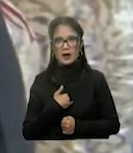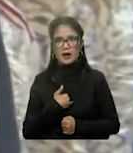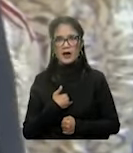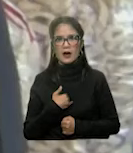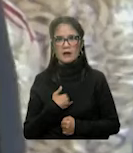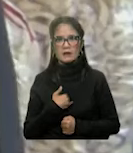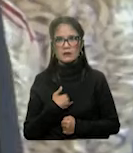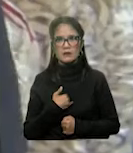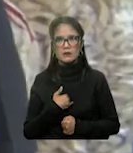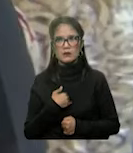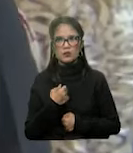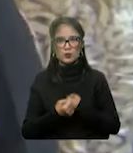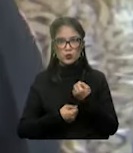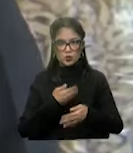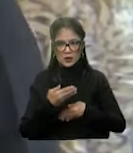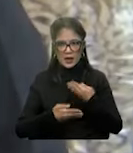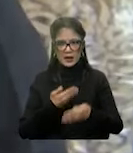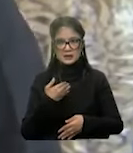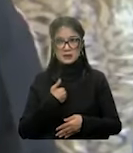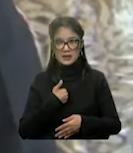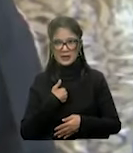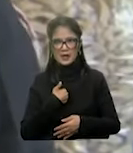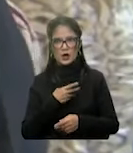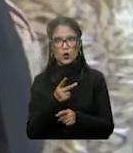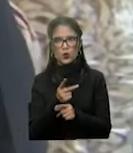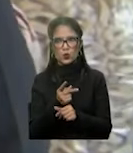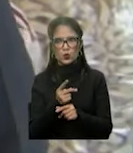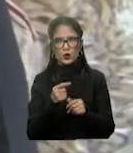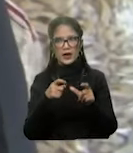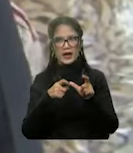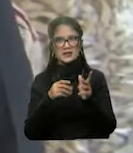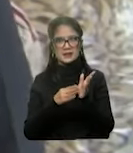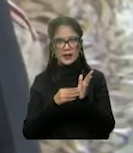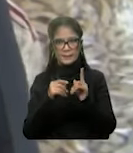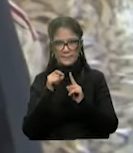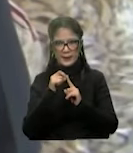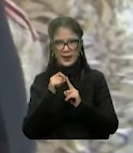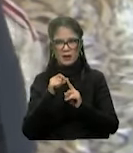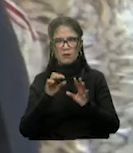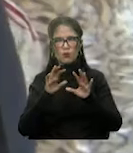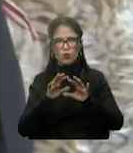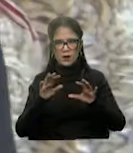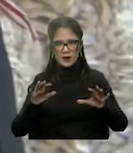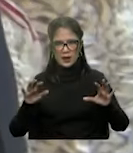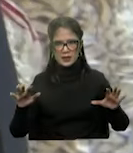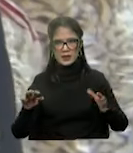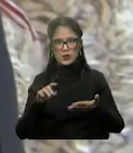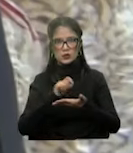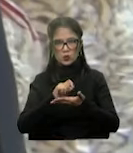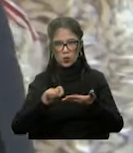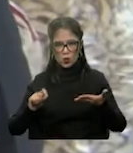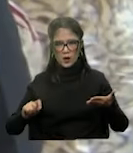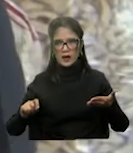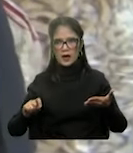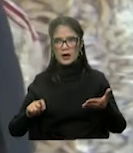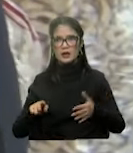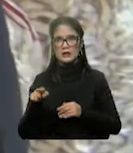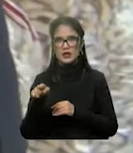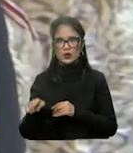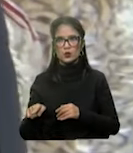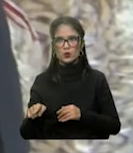itu adalah seorang pendidik di SMP dan banyak sekali murid yang saya terima dan